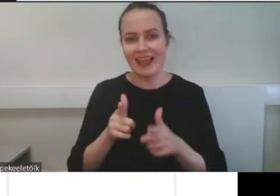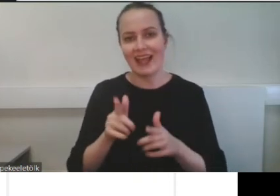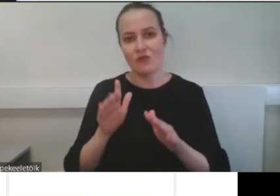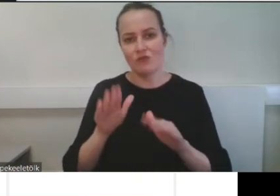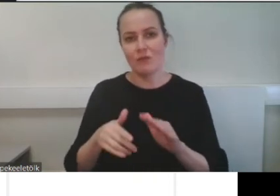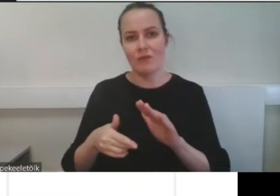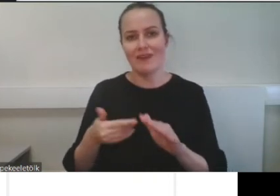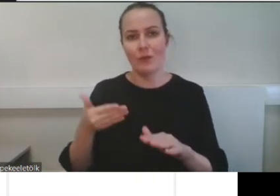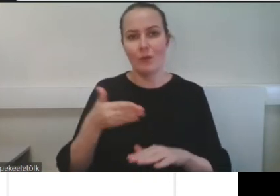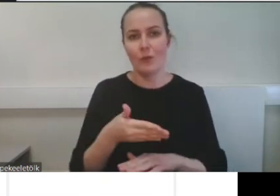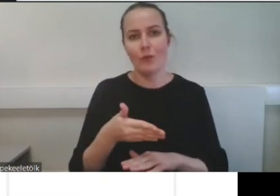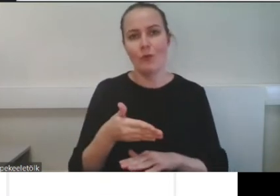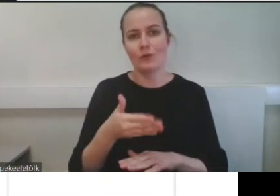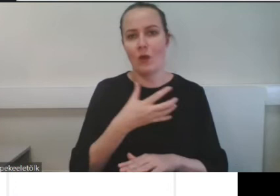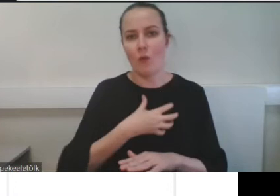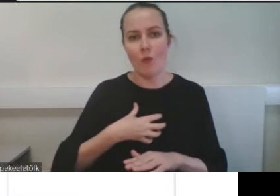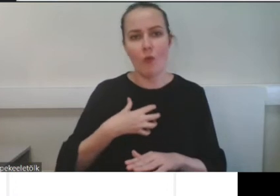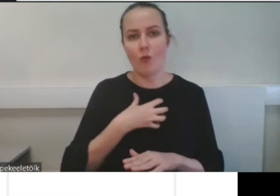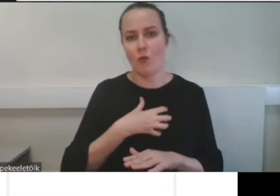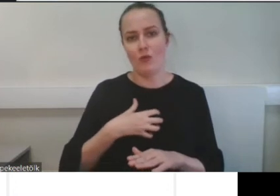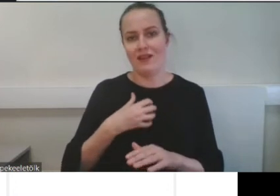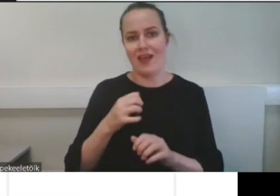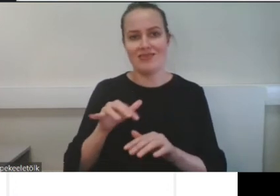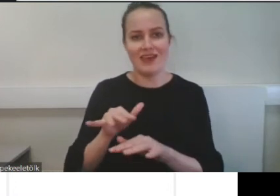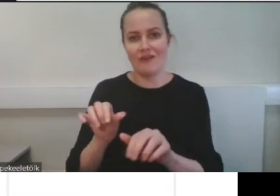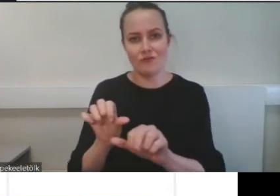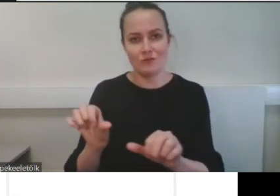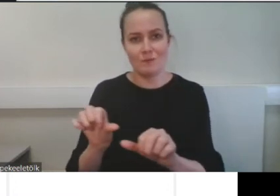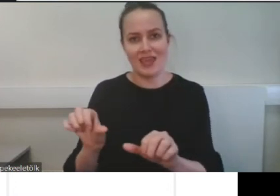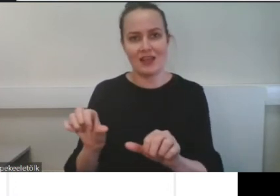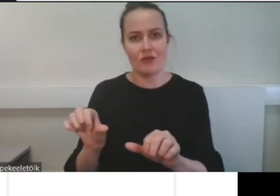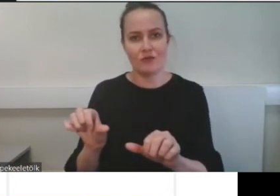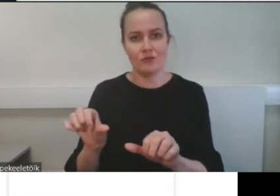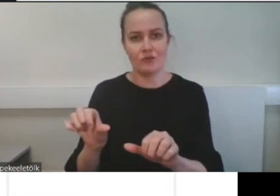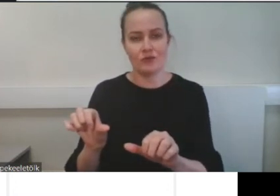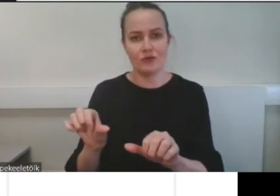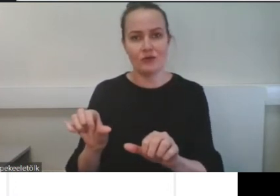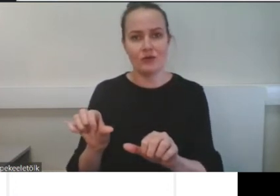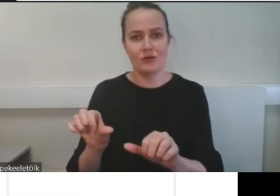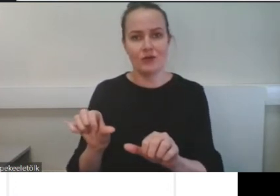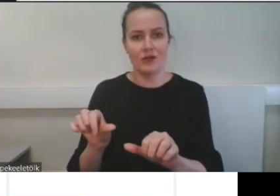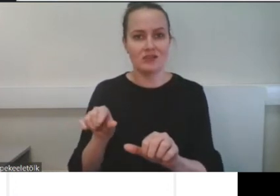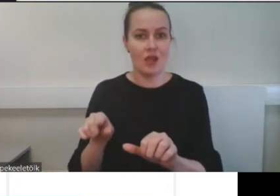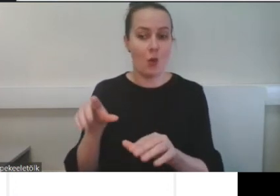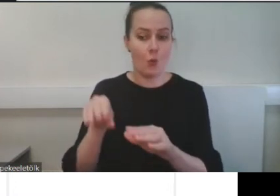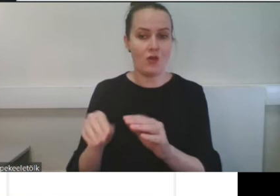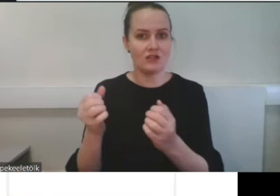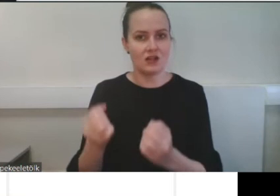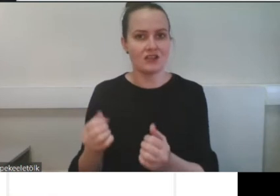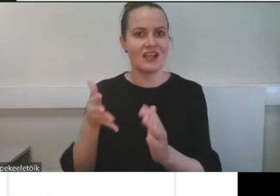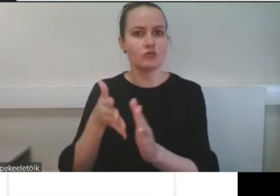inimesed. Ja 8% puudega inimestest on siis öelnud, jah, et nad ei tunnud mingeid piiranguid.